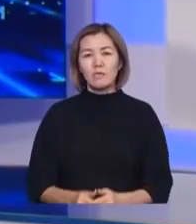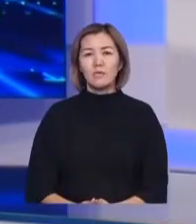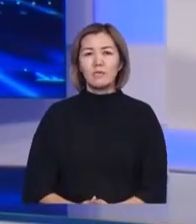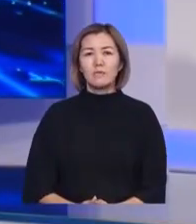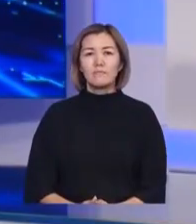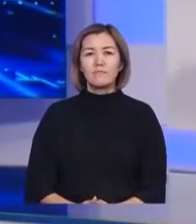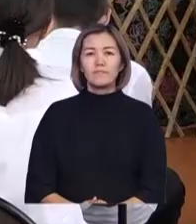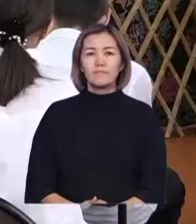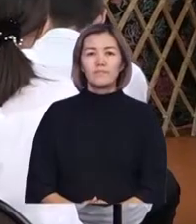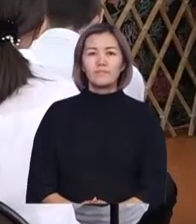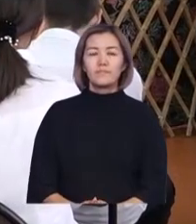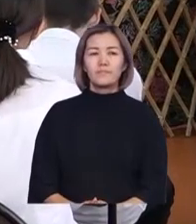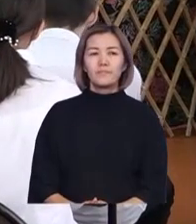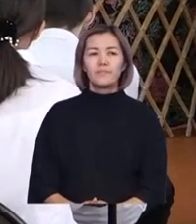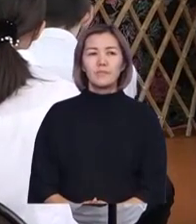өтті.